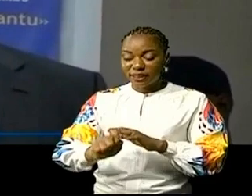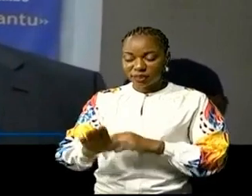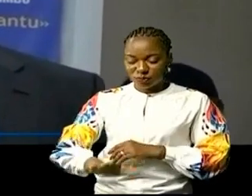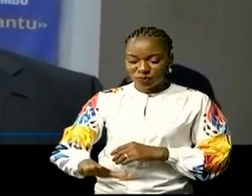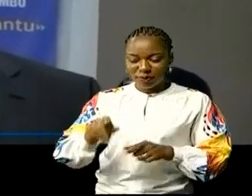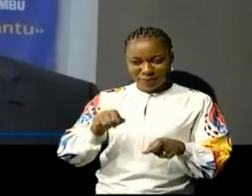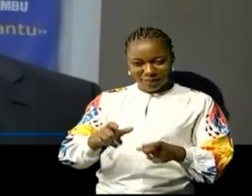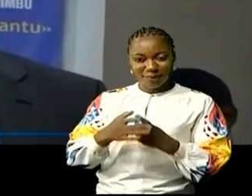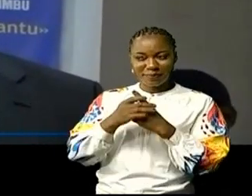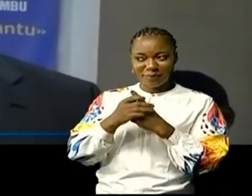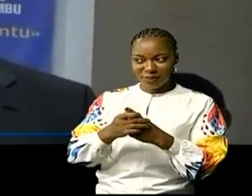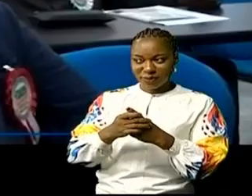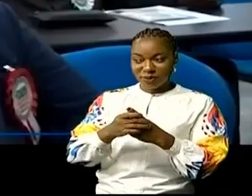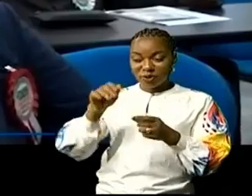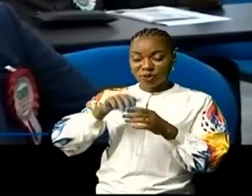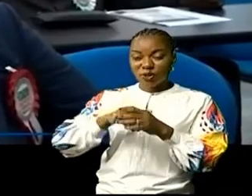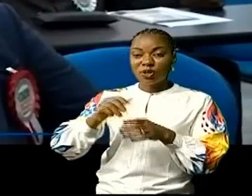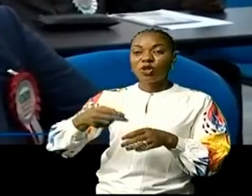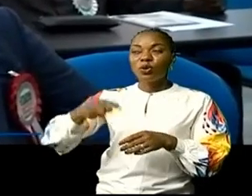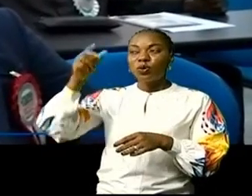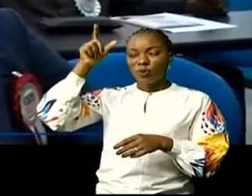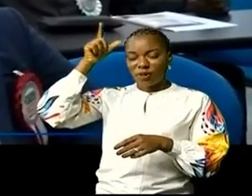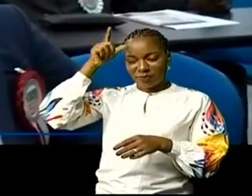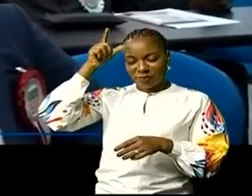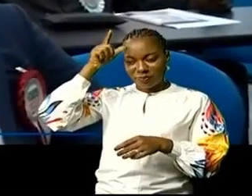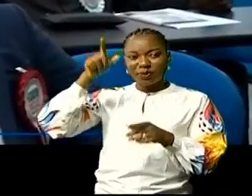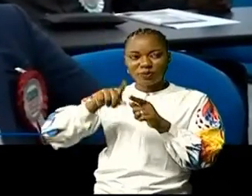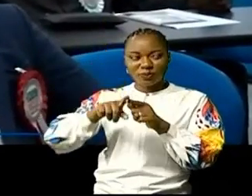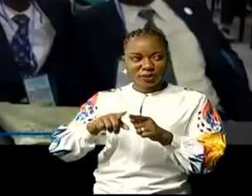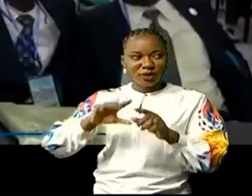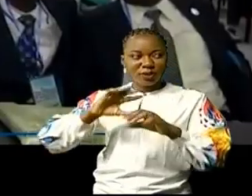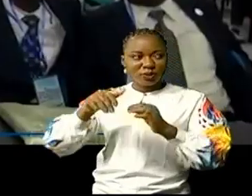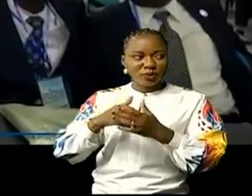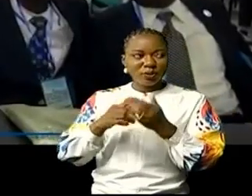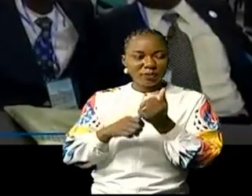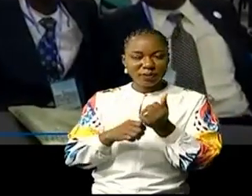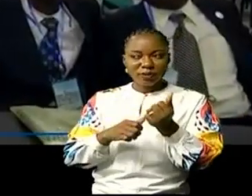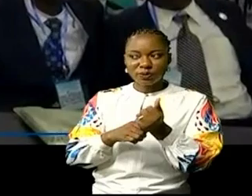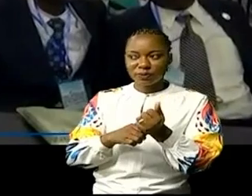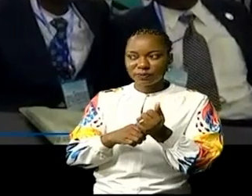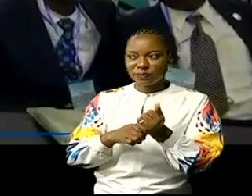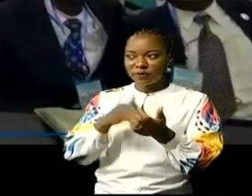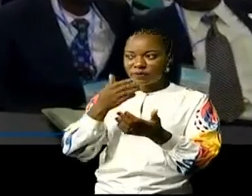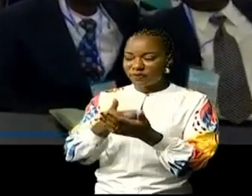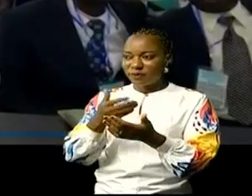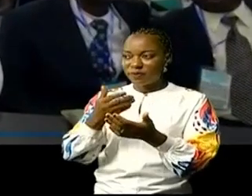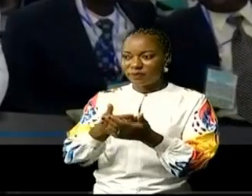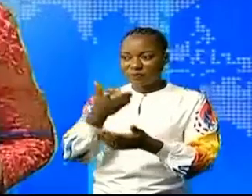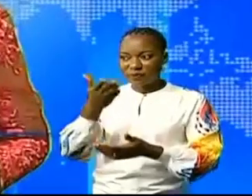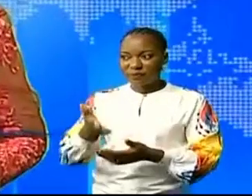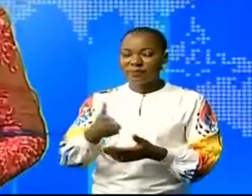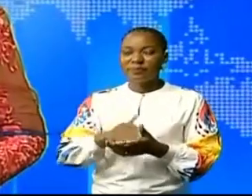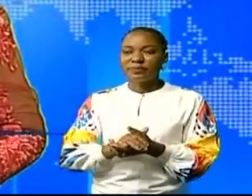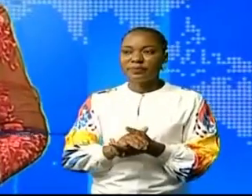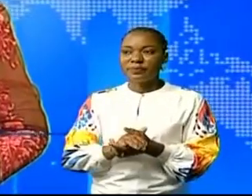Malemba-Nkoulou, province du Haut-Lomami. Toutes les têtes pensantes du Haut-Lomami réfléchissent déjà sur le thème.